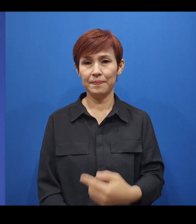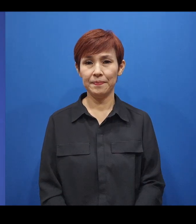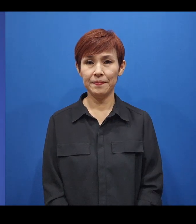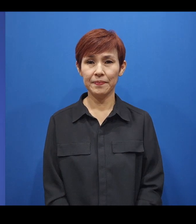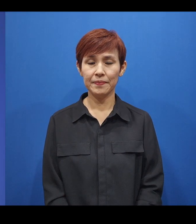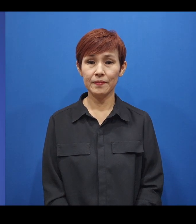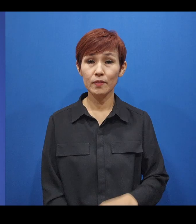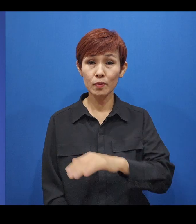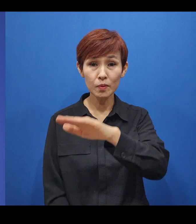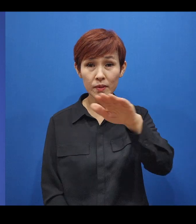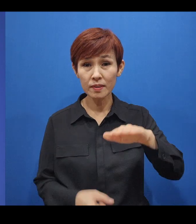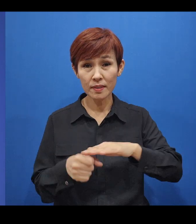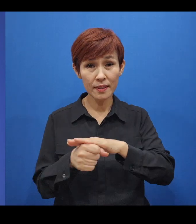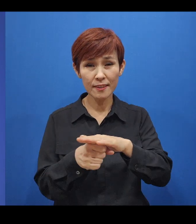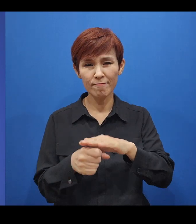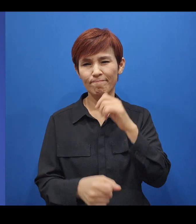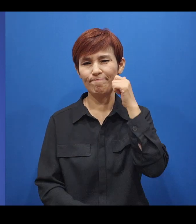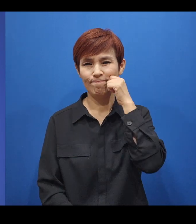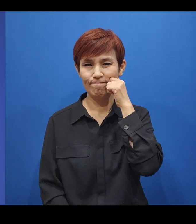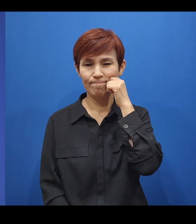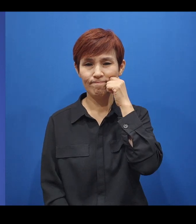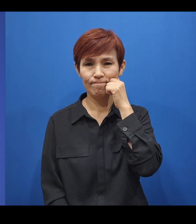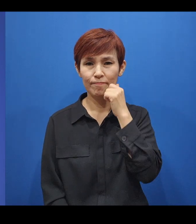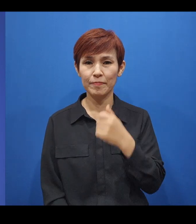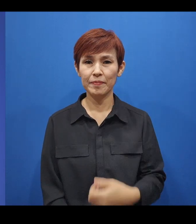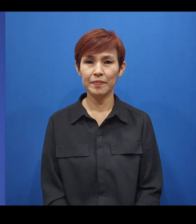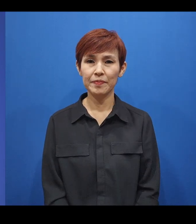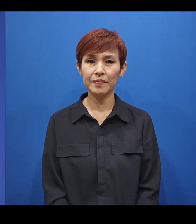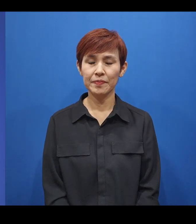그래서 우리는 사랑하기 어렵습니다.